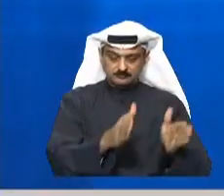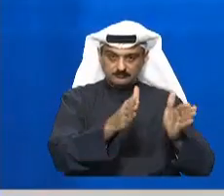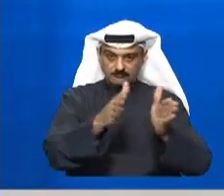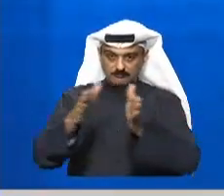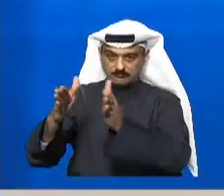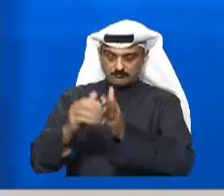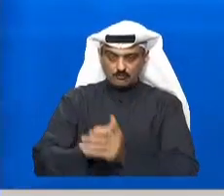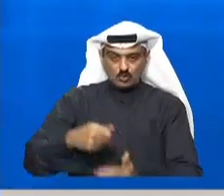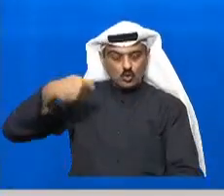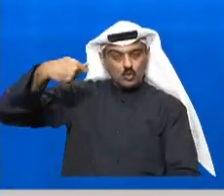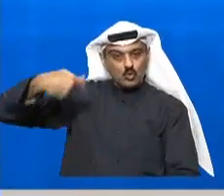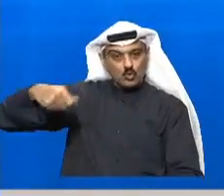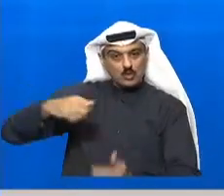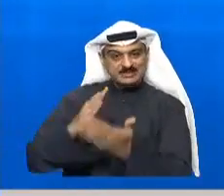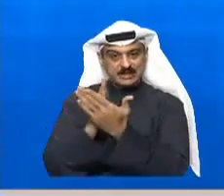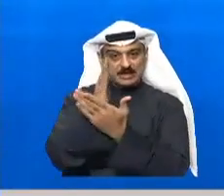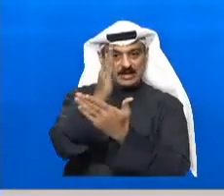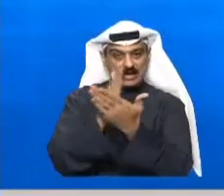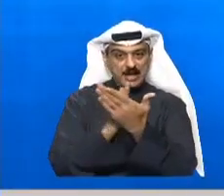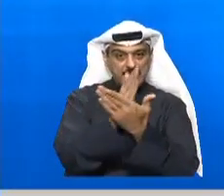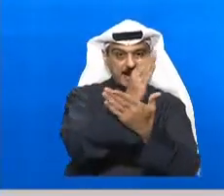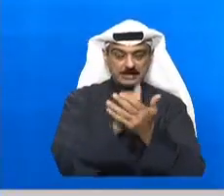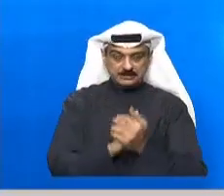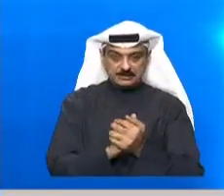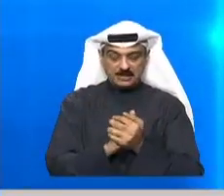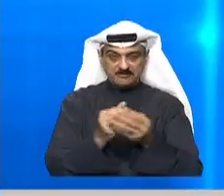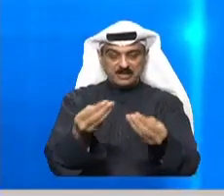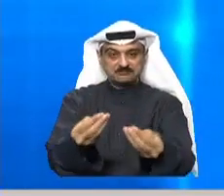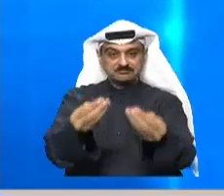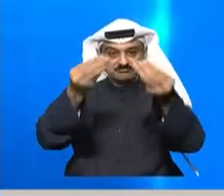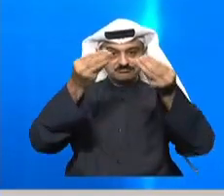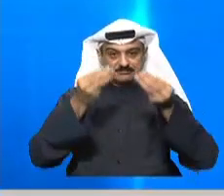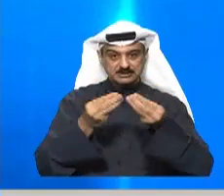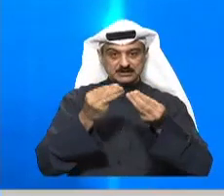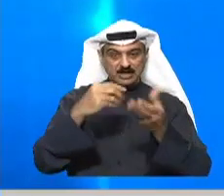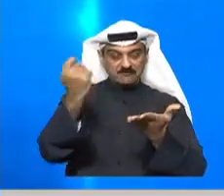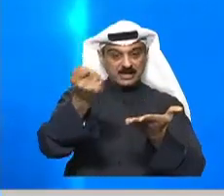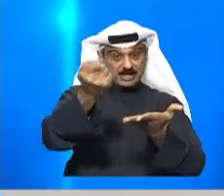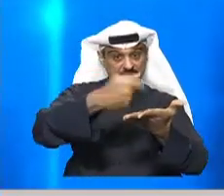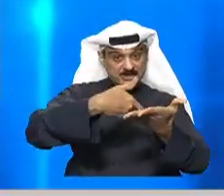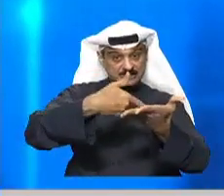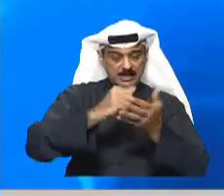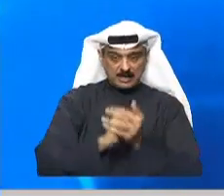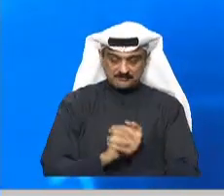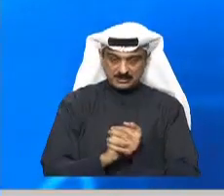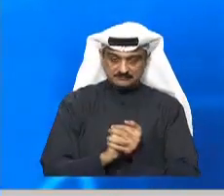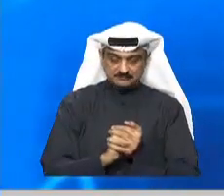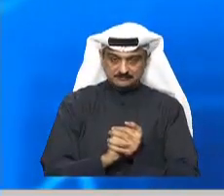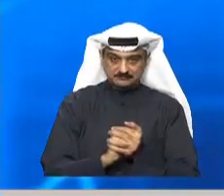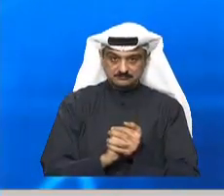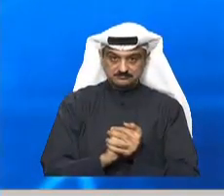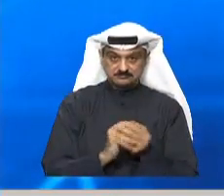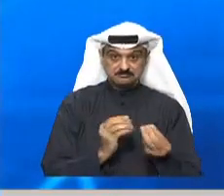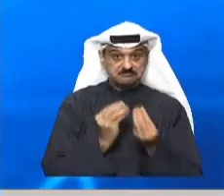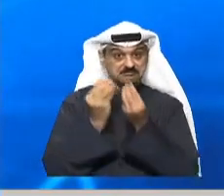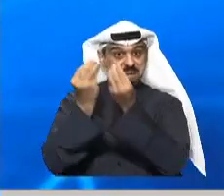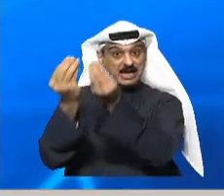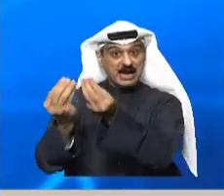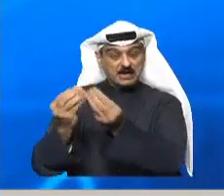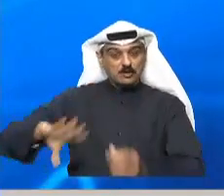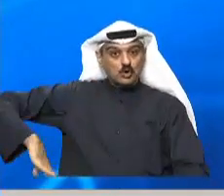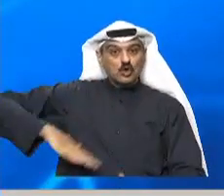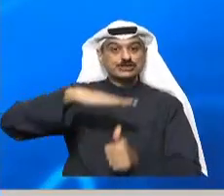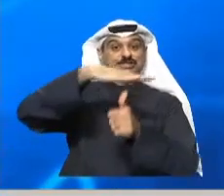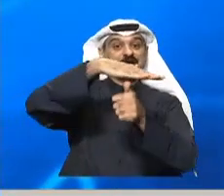تسلم وزير الخارجية الشيخ سالم عبد الله الجابر الصباح رسالة خطية موجهة إلى حضرة صاحب السمو